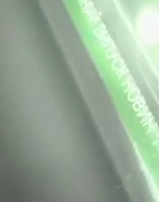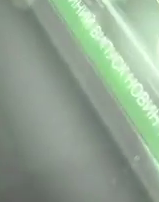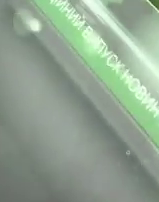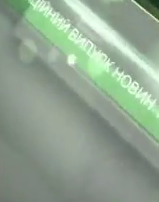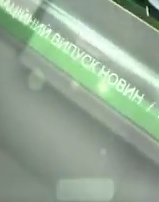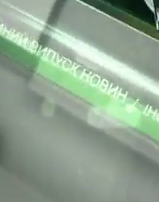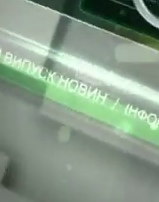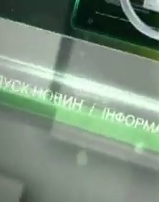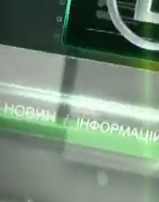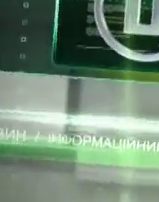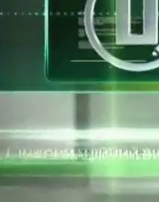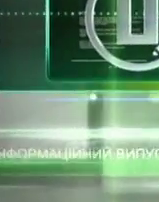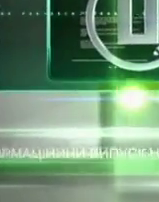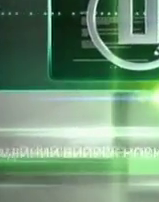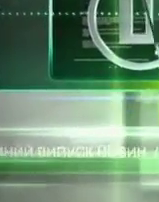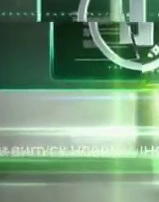Музика